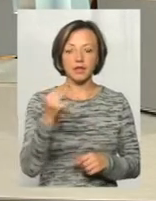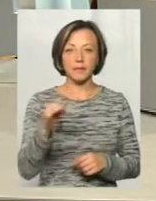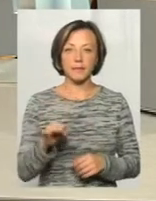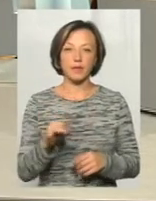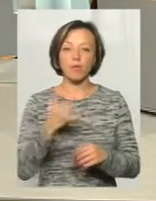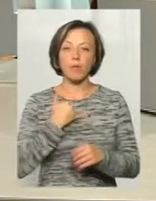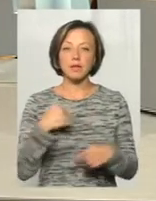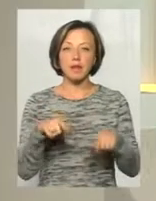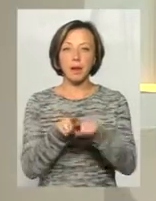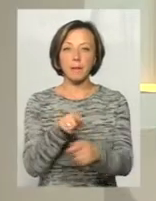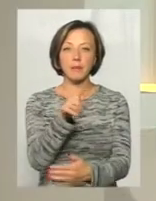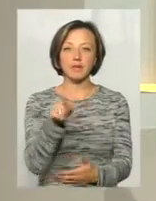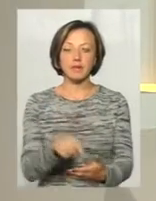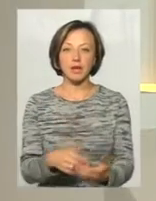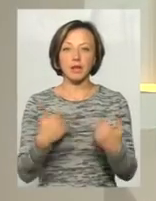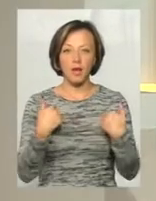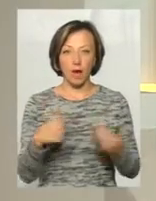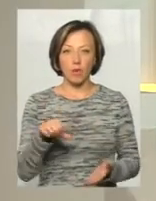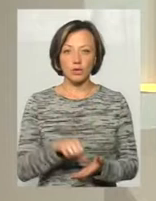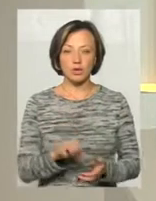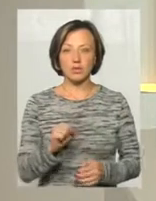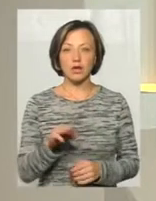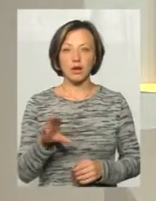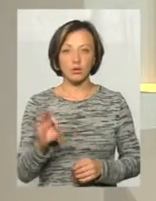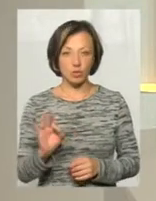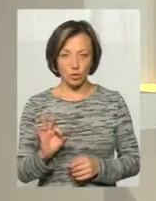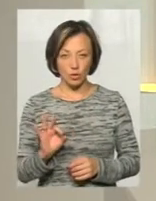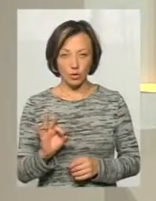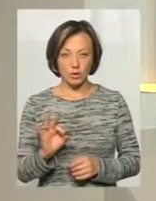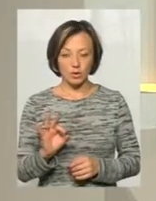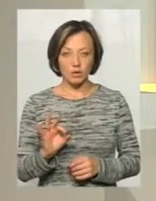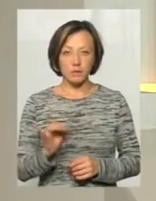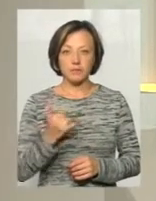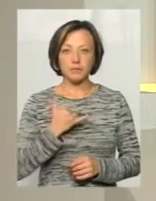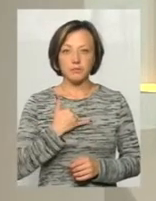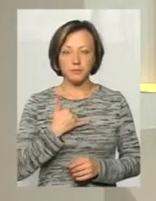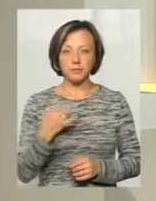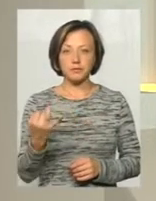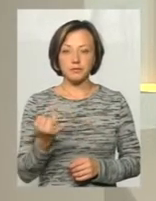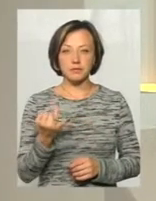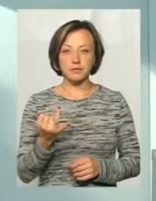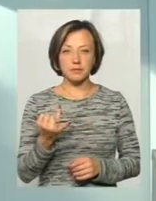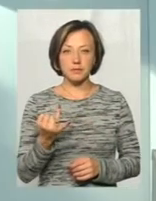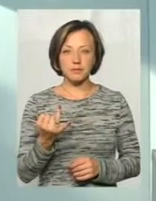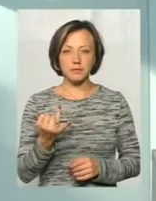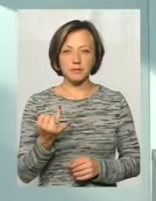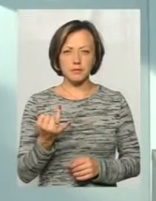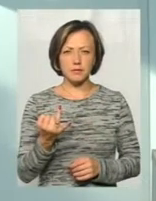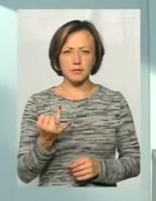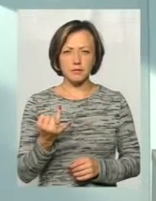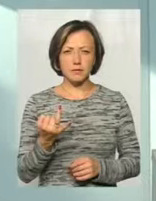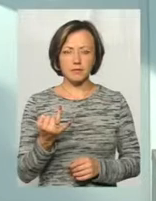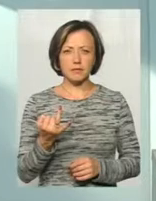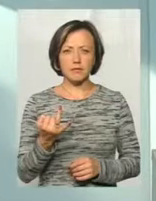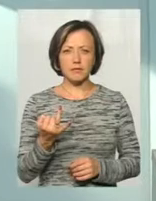мене запитання. Я є учасник АТО, учасник бойових дій. І мене цікавить по пільгах наших, так само на газ, на